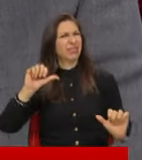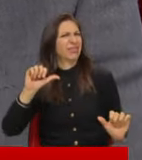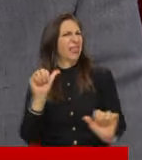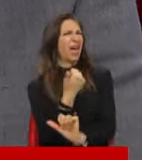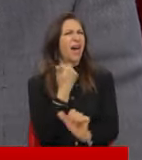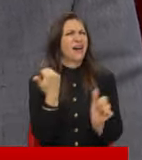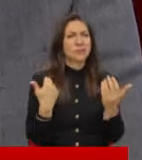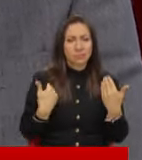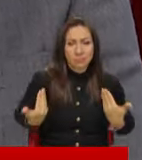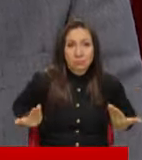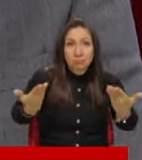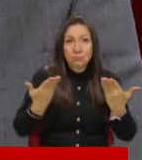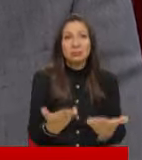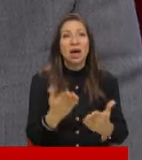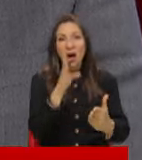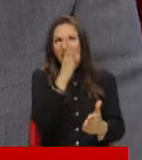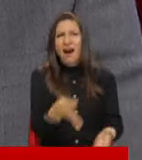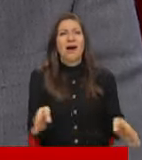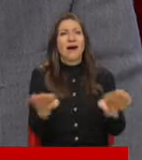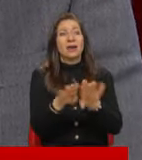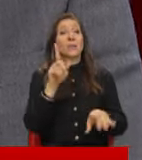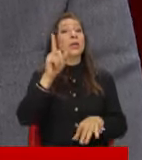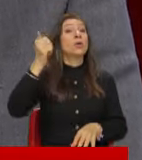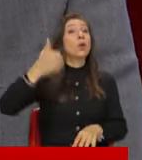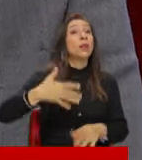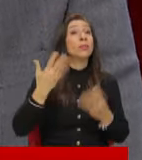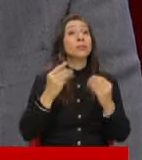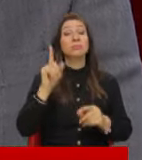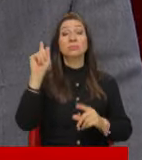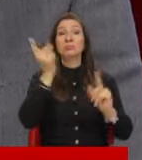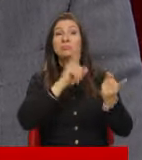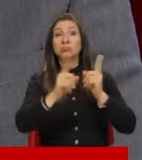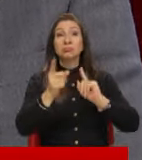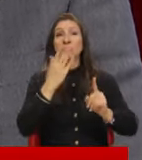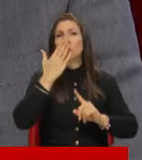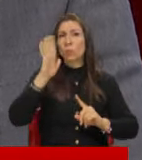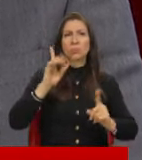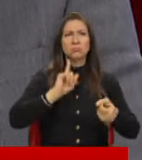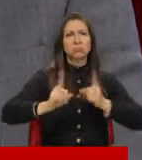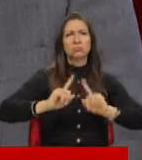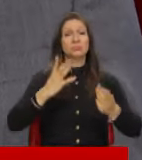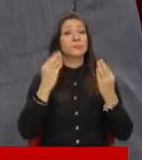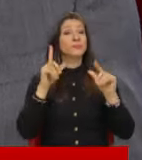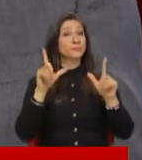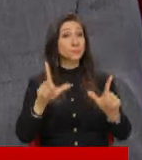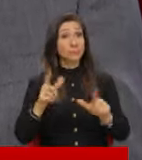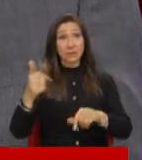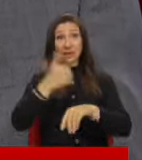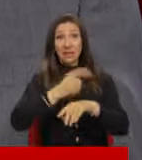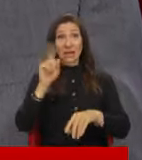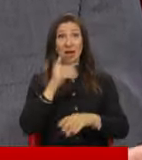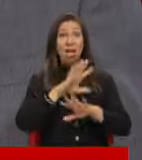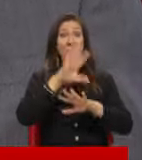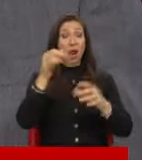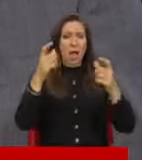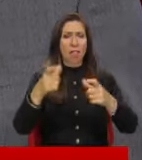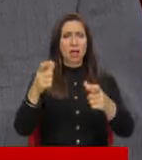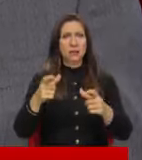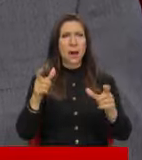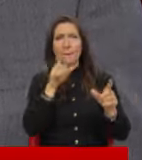plana çıkartarak Adaletli bir yönetimin olması lazım şeffaf bir yönetimin olması lazım diyoruz iktidar her alanda